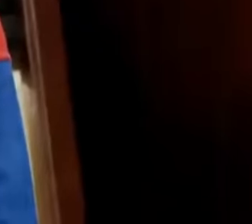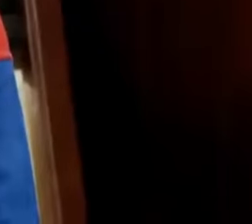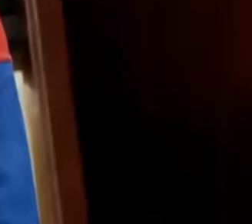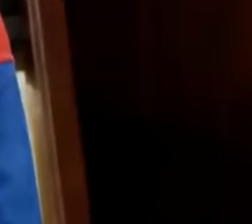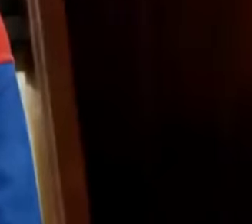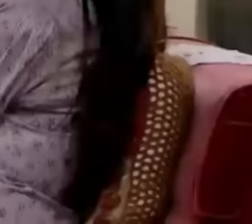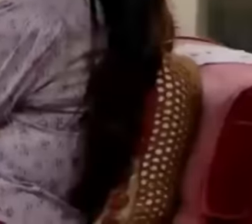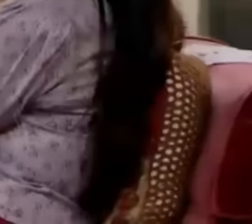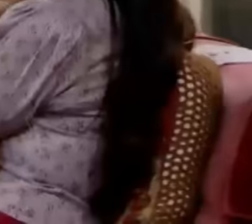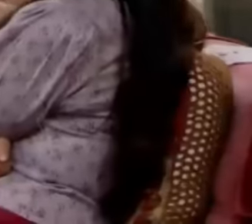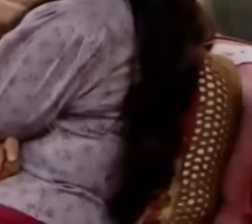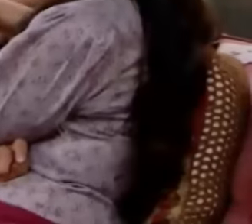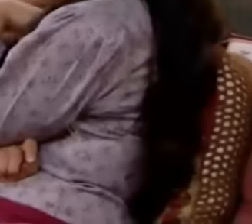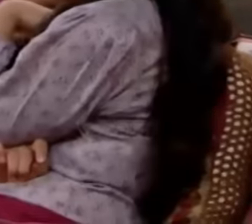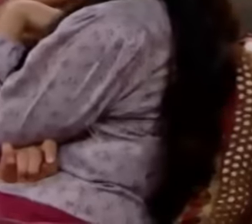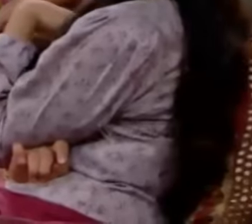geçti.